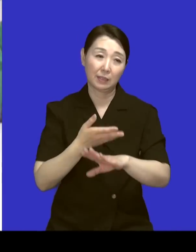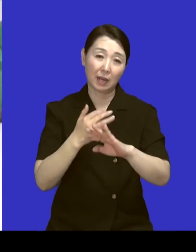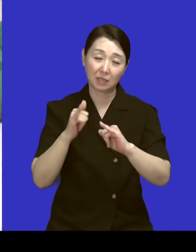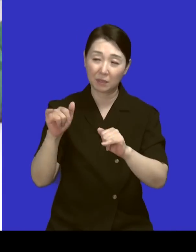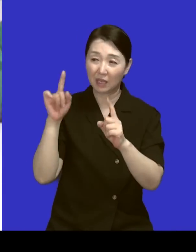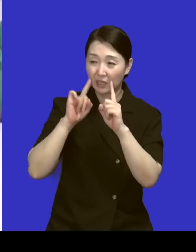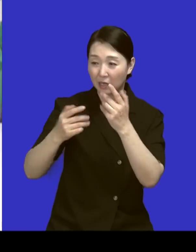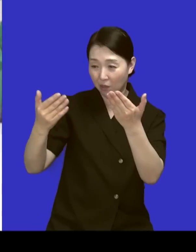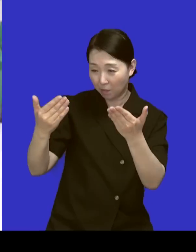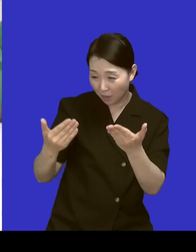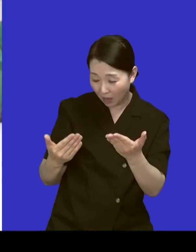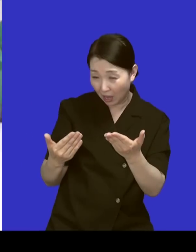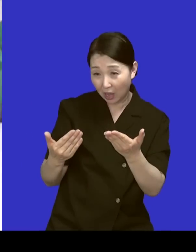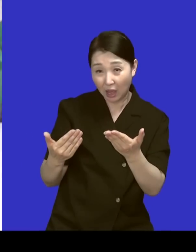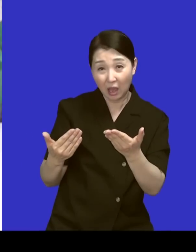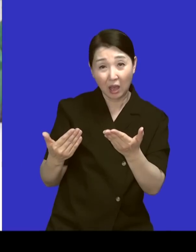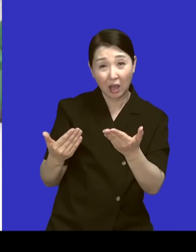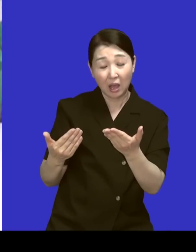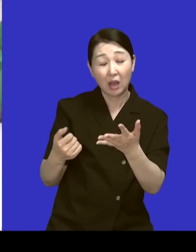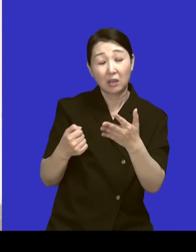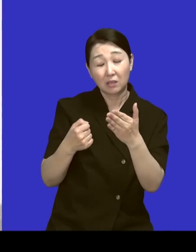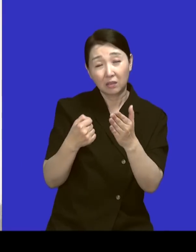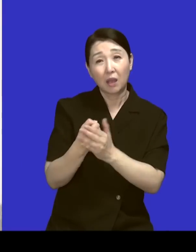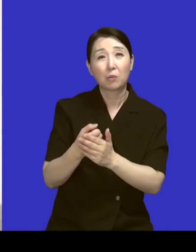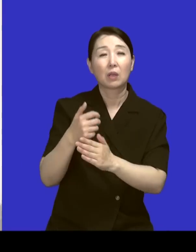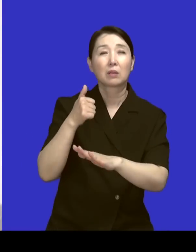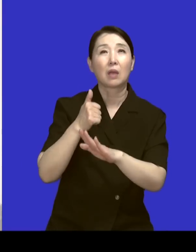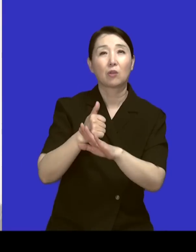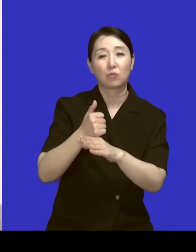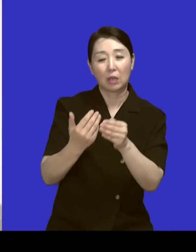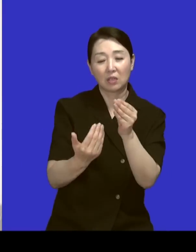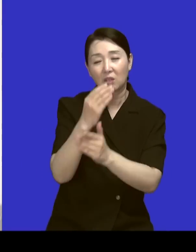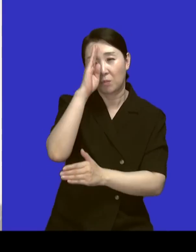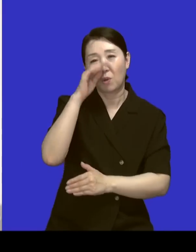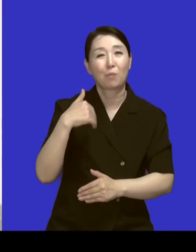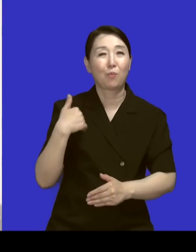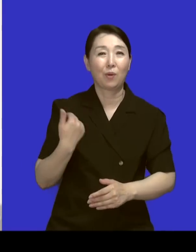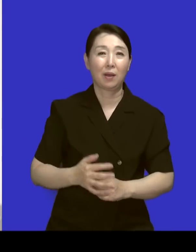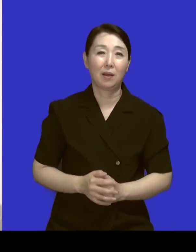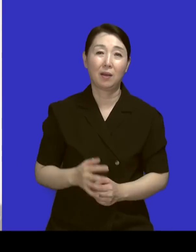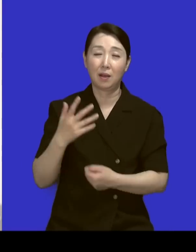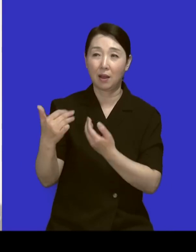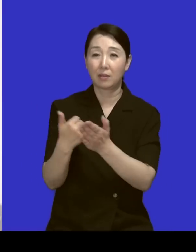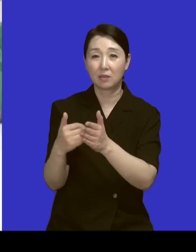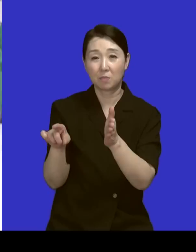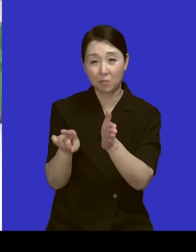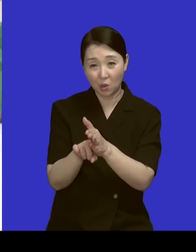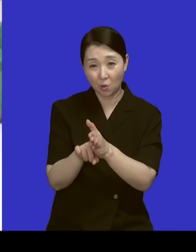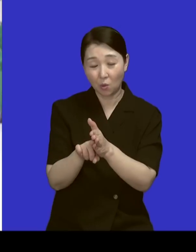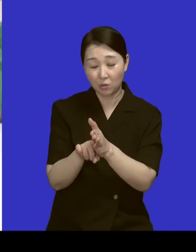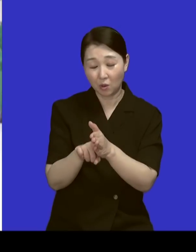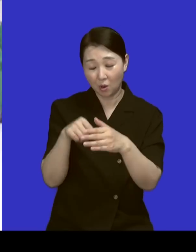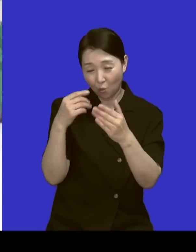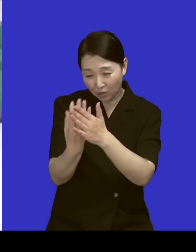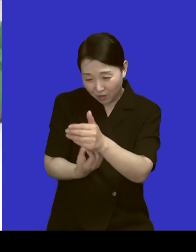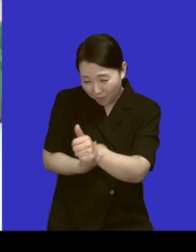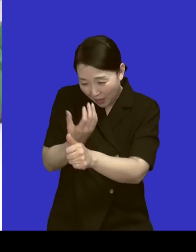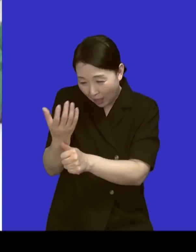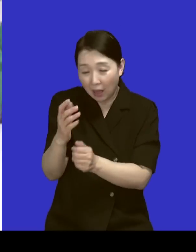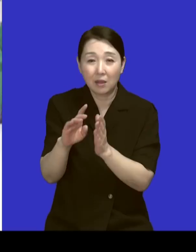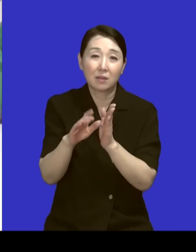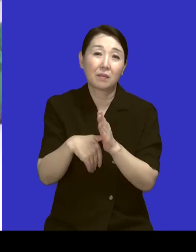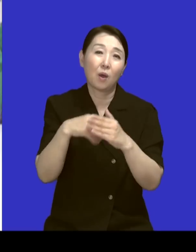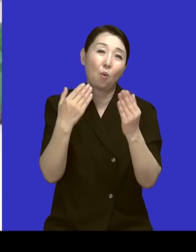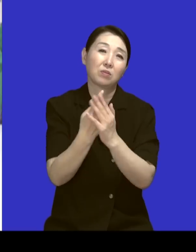받은 상처로 인해서 생기는 후천적인 질환인지도 잘 몰랐고요. 하나님을 믿고 이걸 완전히 드러냈을 때만이